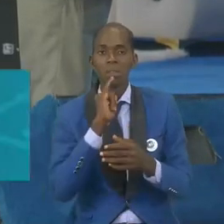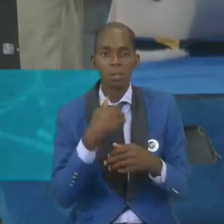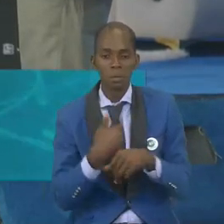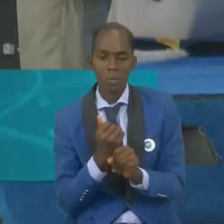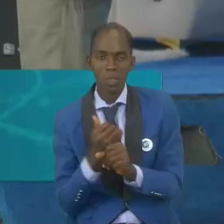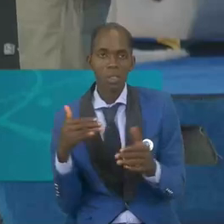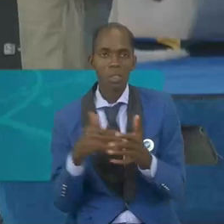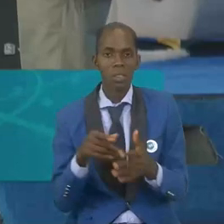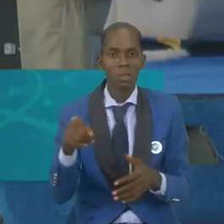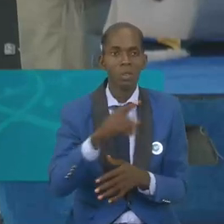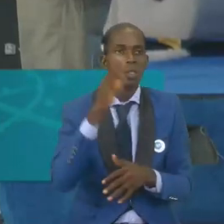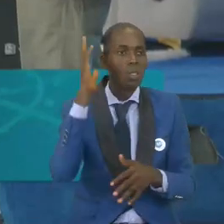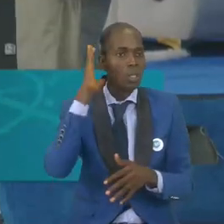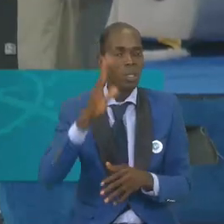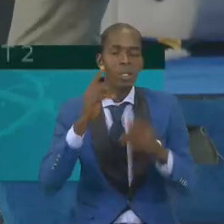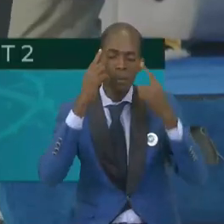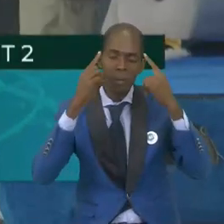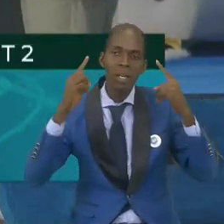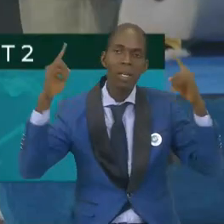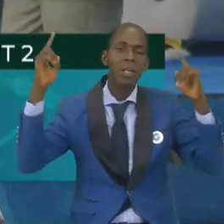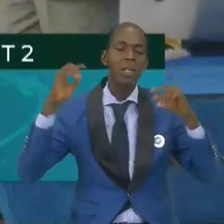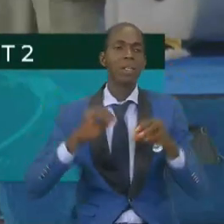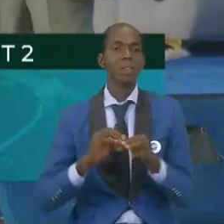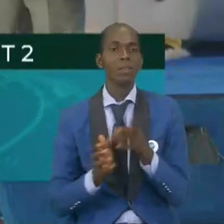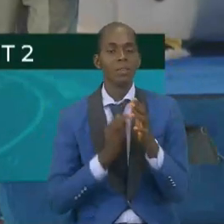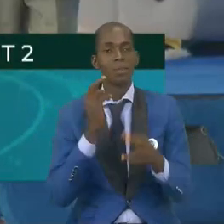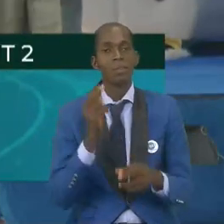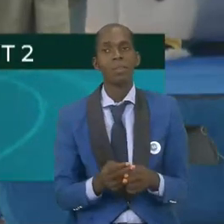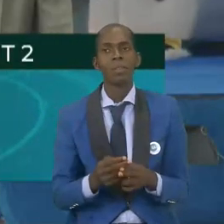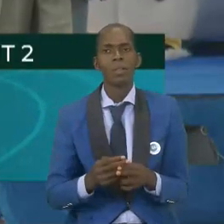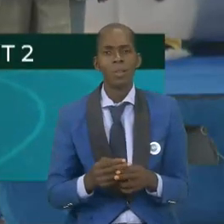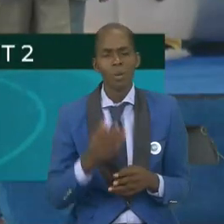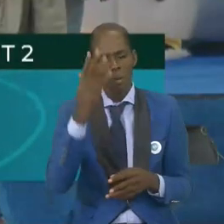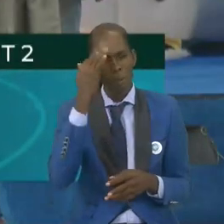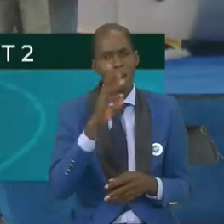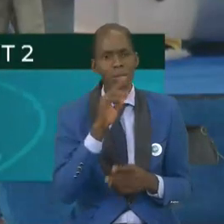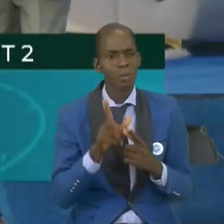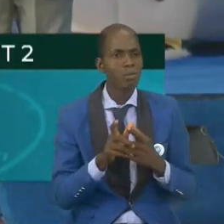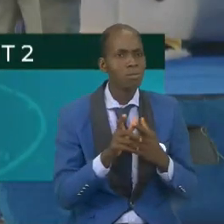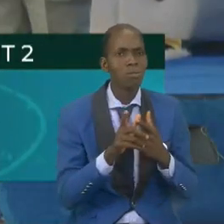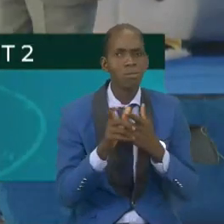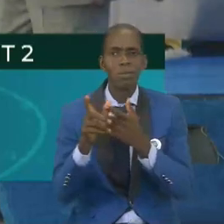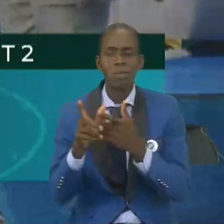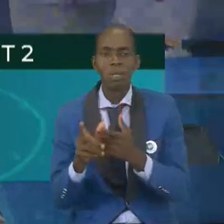Verset 17. Toute arme forgée contre toi sera sans effet.